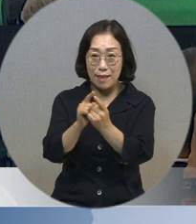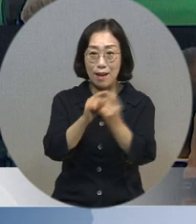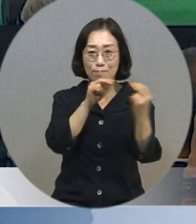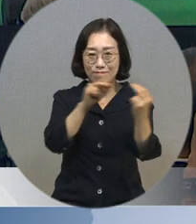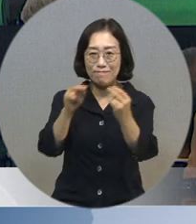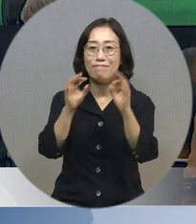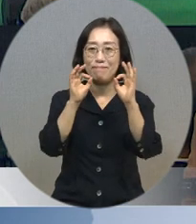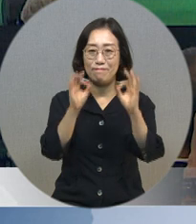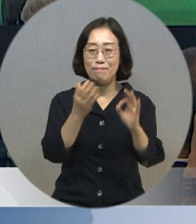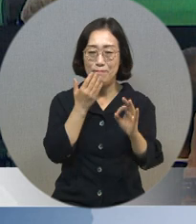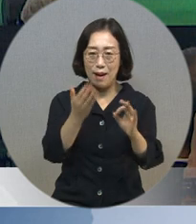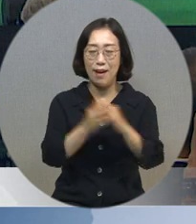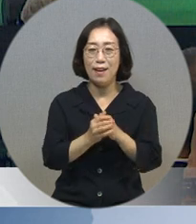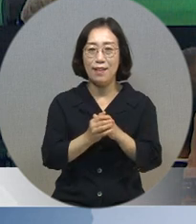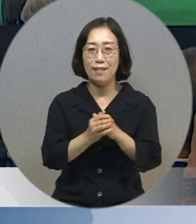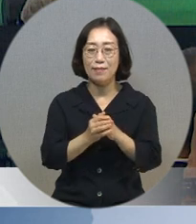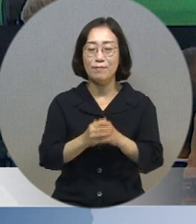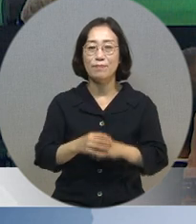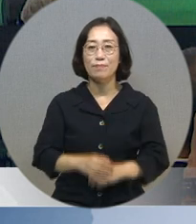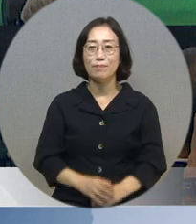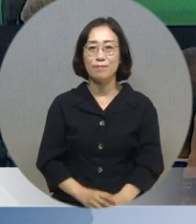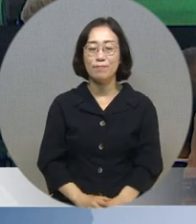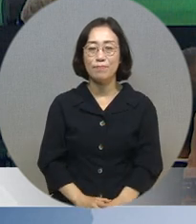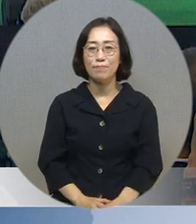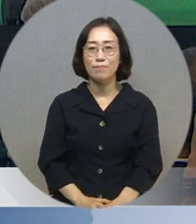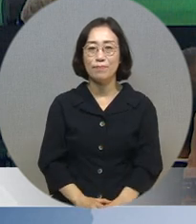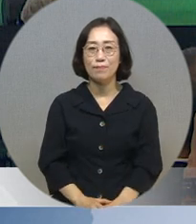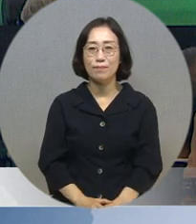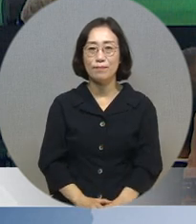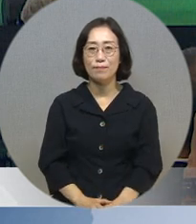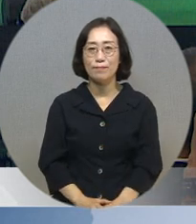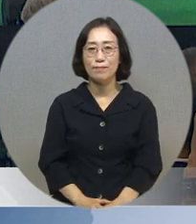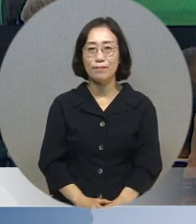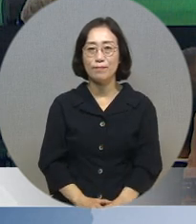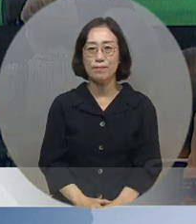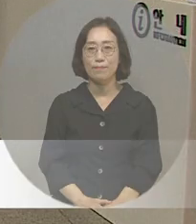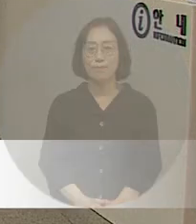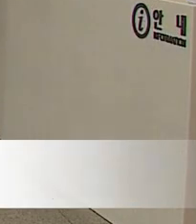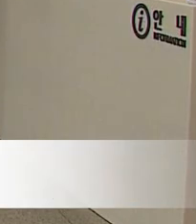있었는데요. 현장에 박태진 기자가 다녀왔습니다.